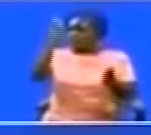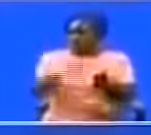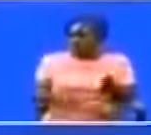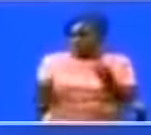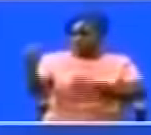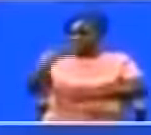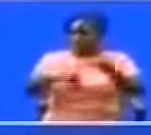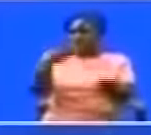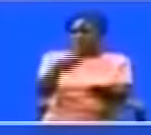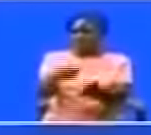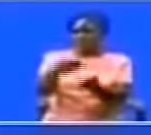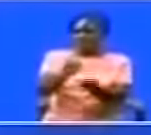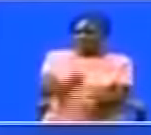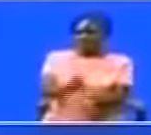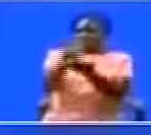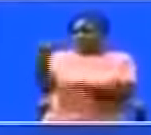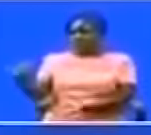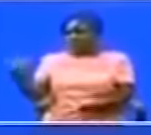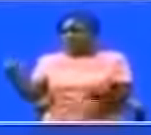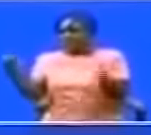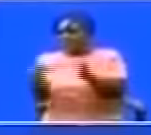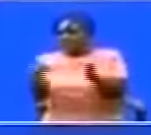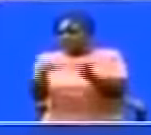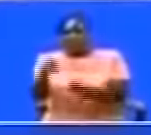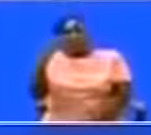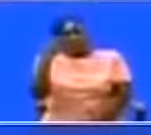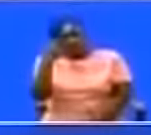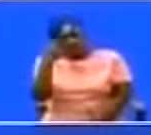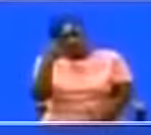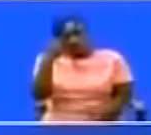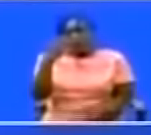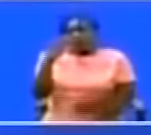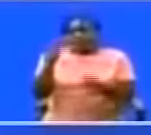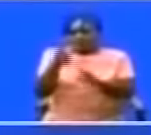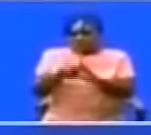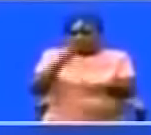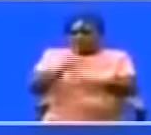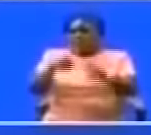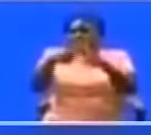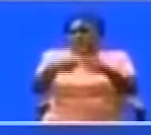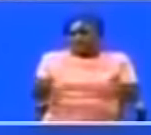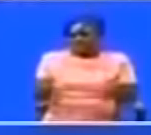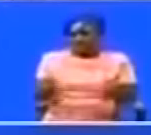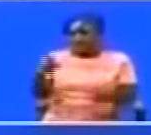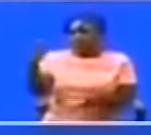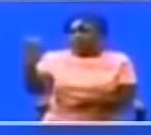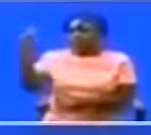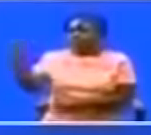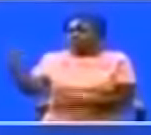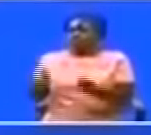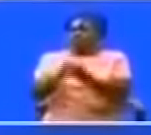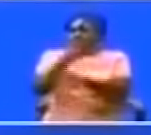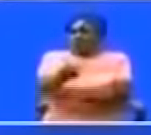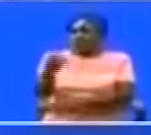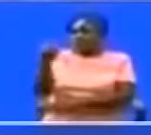ni kuchangisha fedha zitakazosaidia watoto walio na matatizo ya macho. Tangu kuasisiwa kwa mpango huu mnamo mwaka 2003, zaidi ya